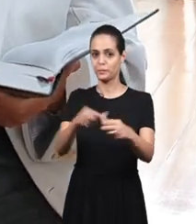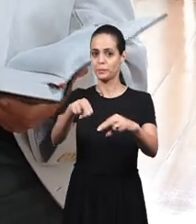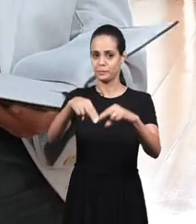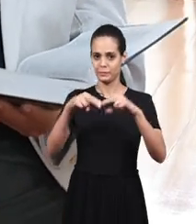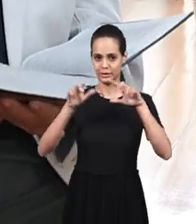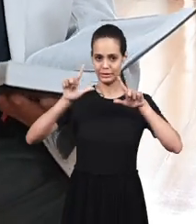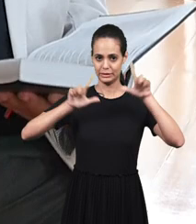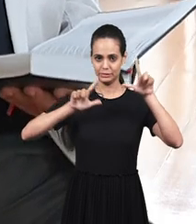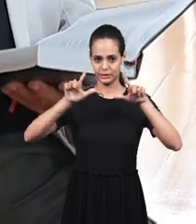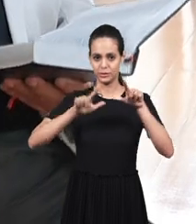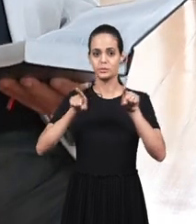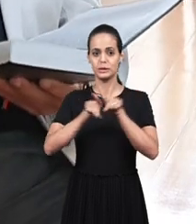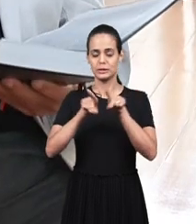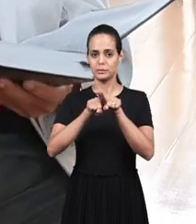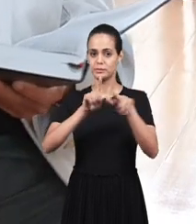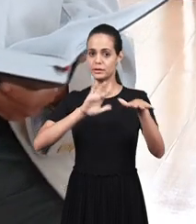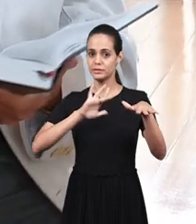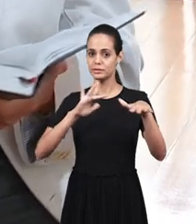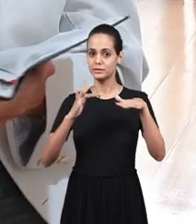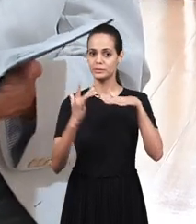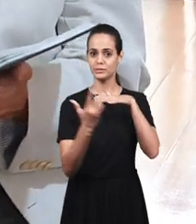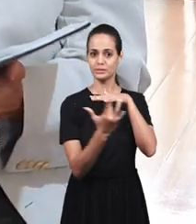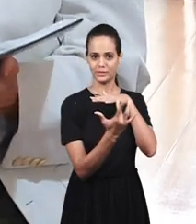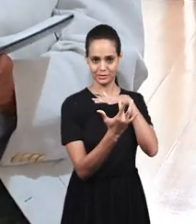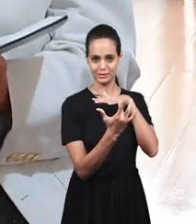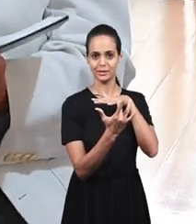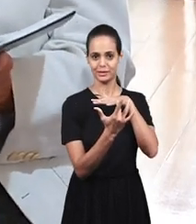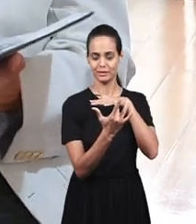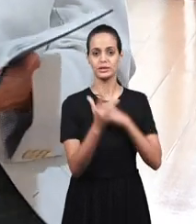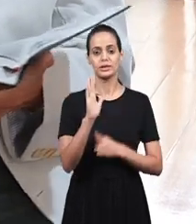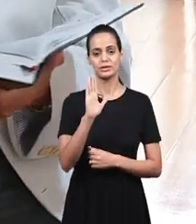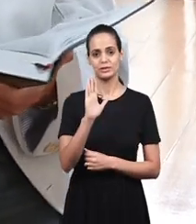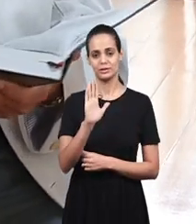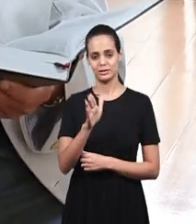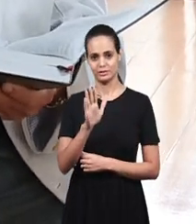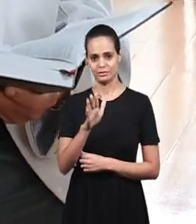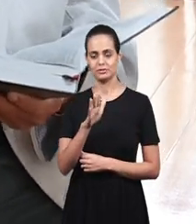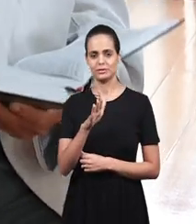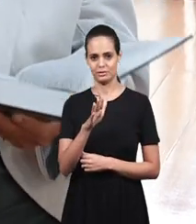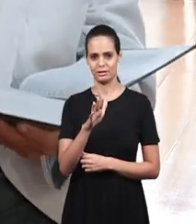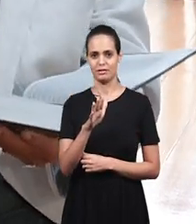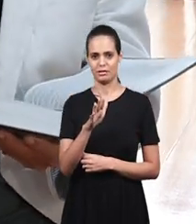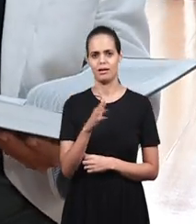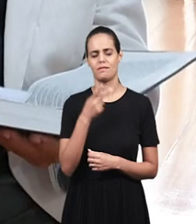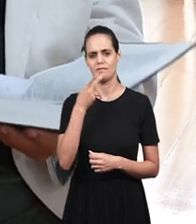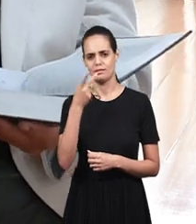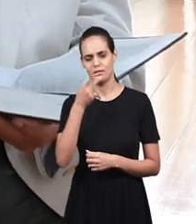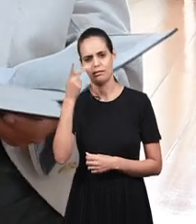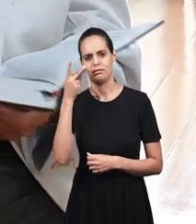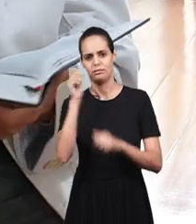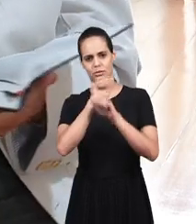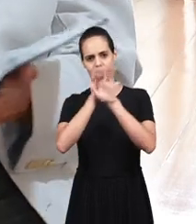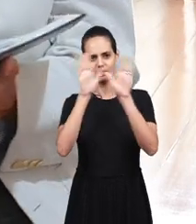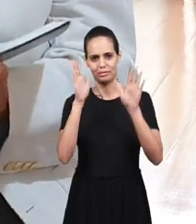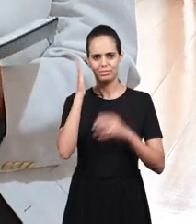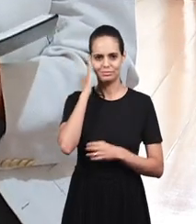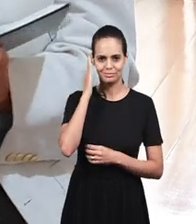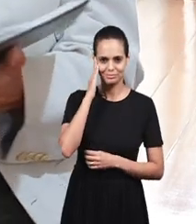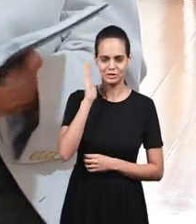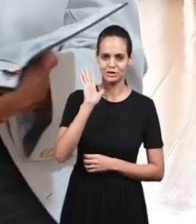meilleure compréhension de la part de ceux qui nous accompagnent à travers la télévision et d'autres